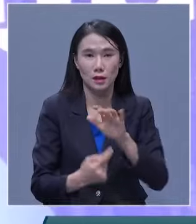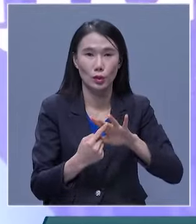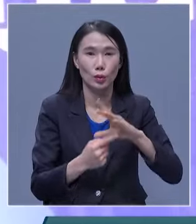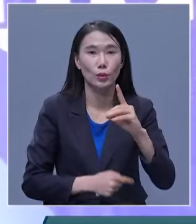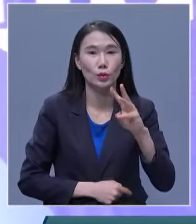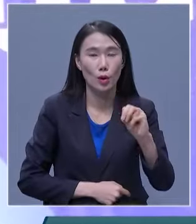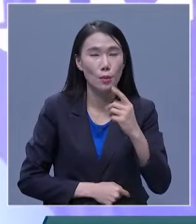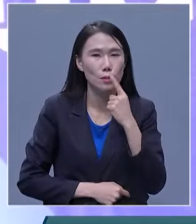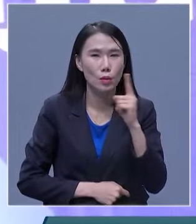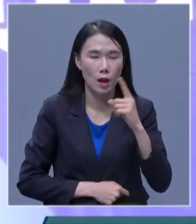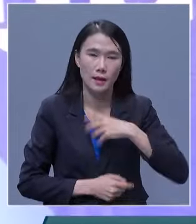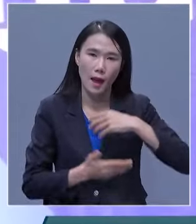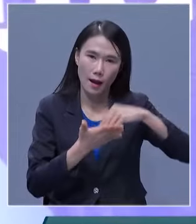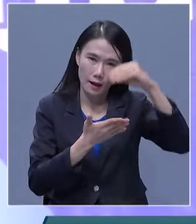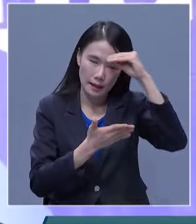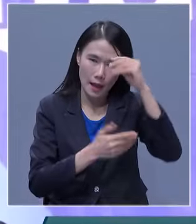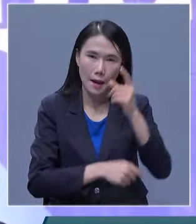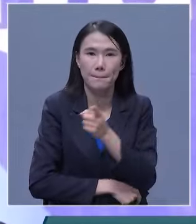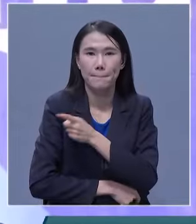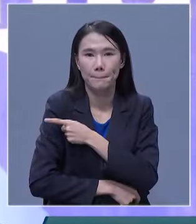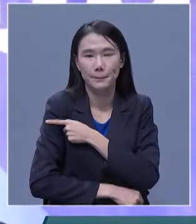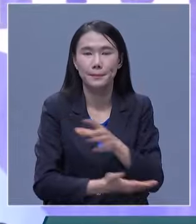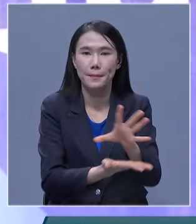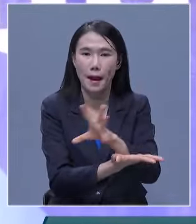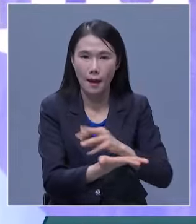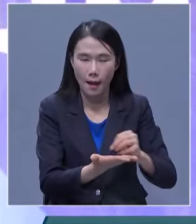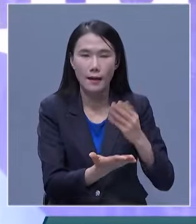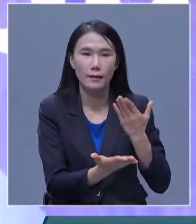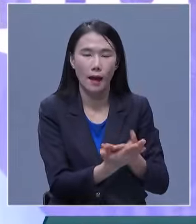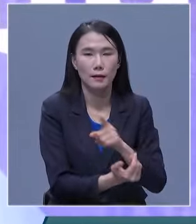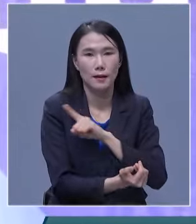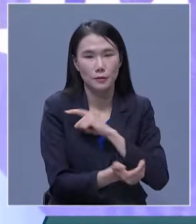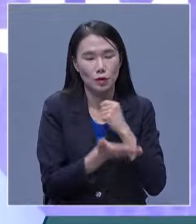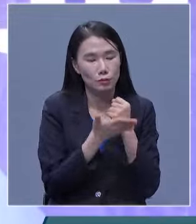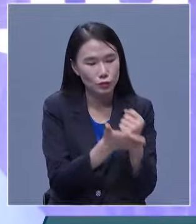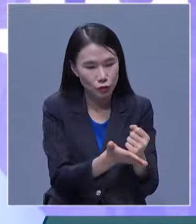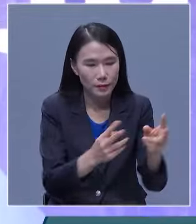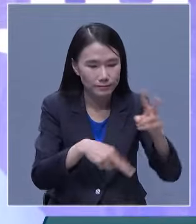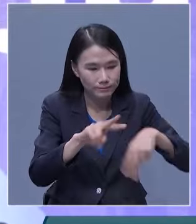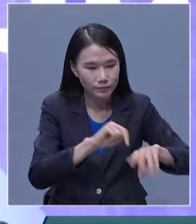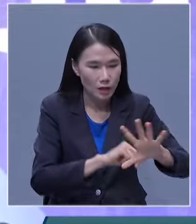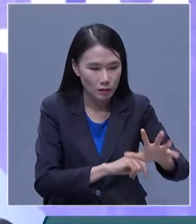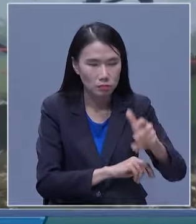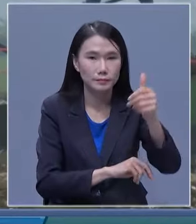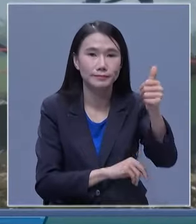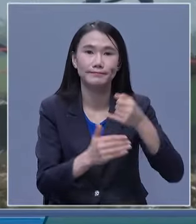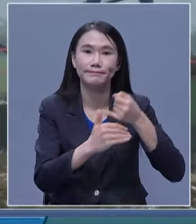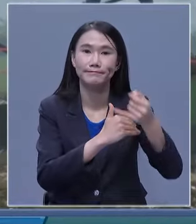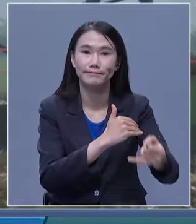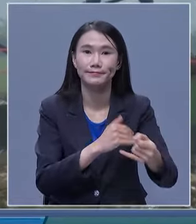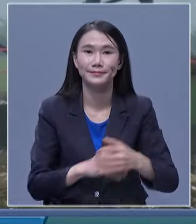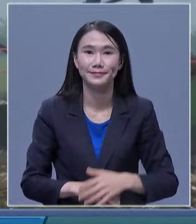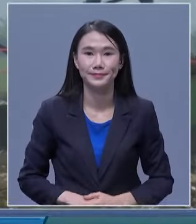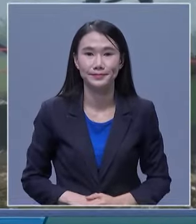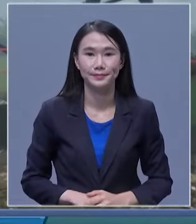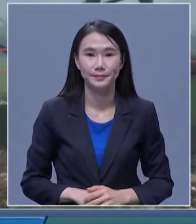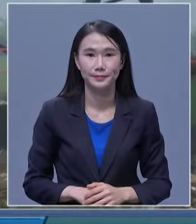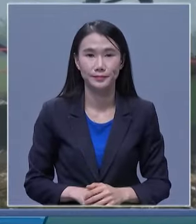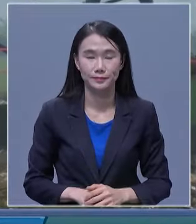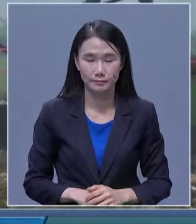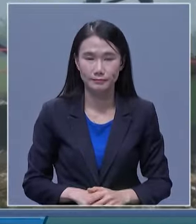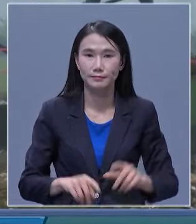ส่งเรียนต่อนะครับให้ก้าวหน้าให้สูงที่สุดตามกำลังที่นักเรียนเขาสามารถจะเรียนได้